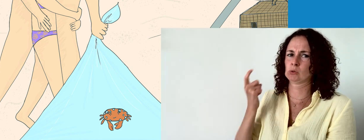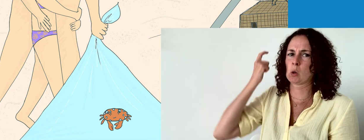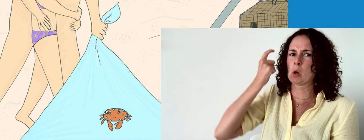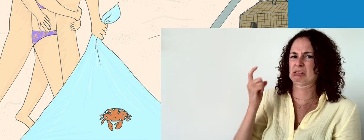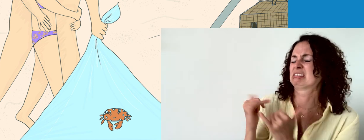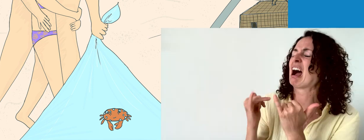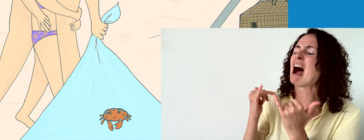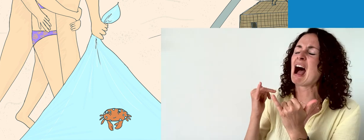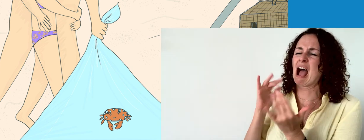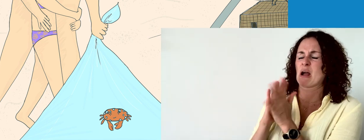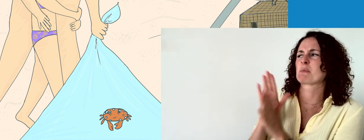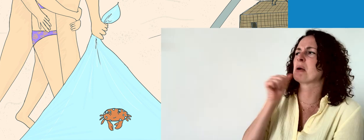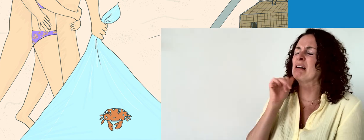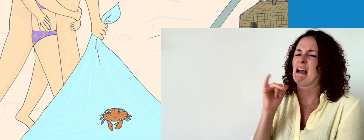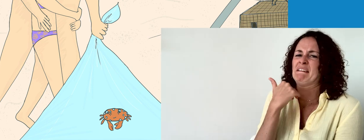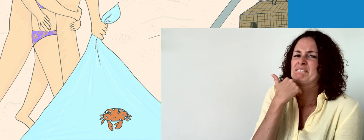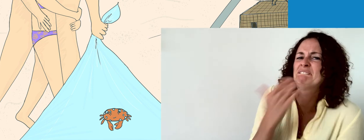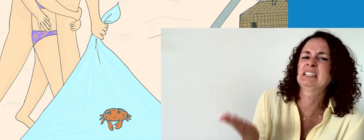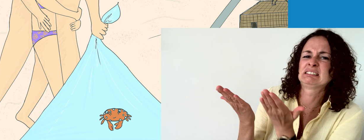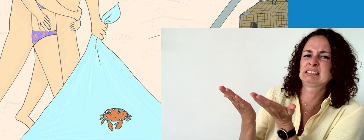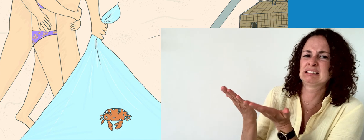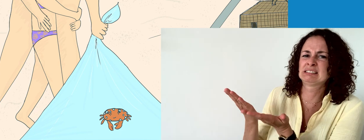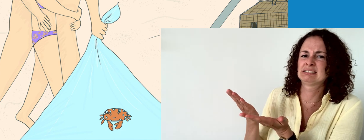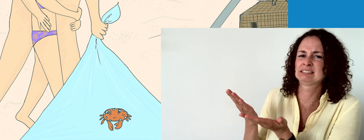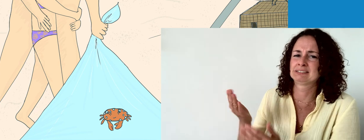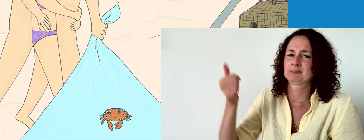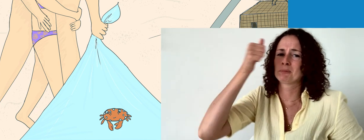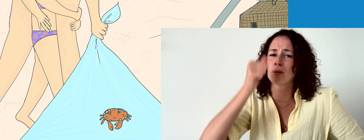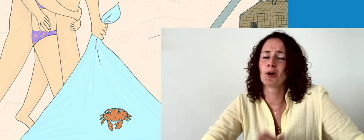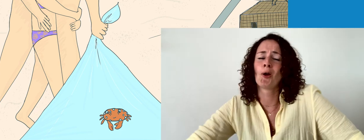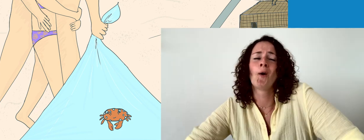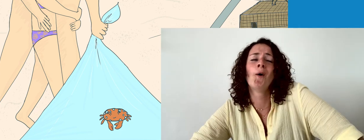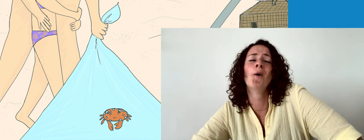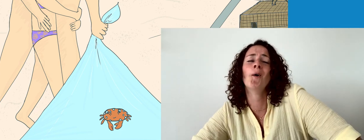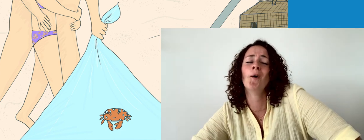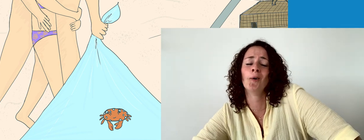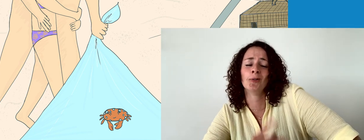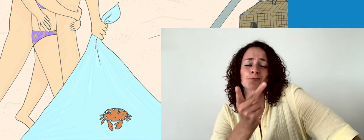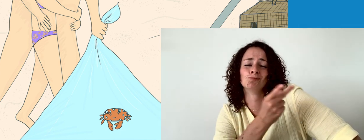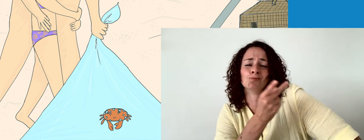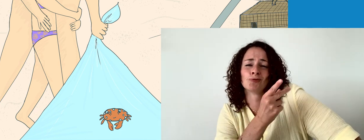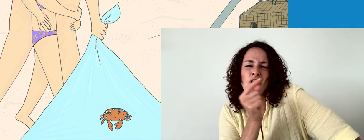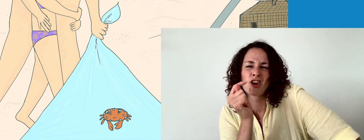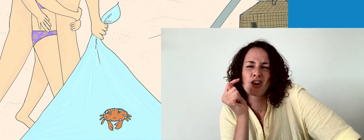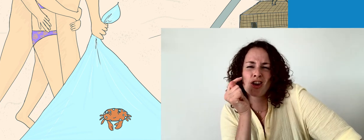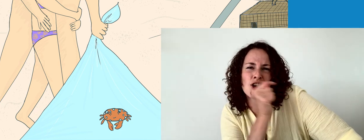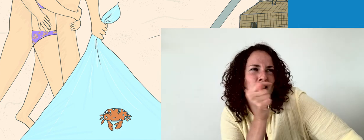Ik vind ze gewoon vies Ode knikt Ze is het volledig met mama eens